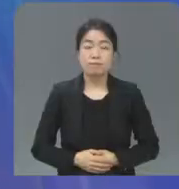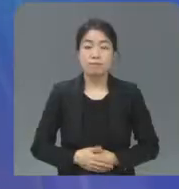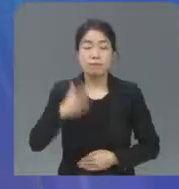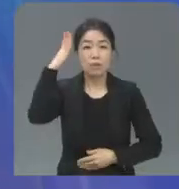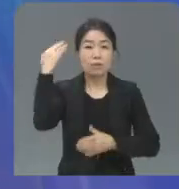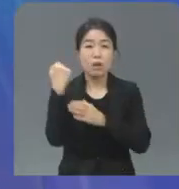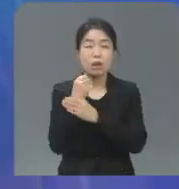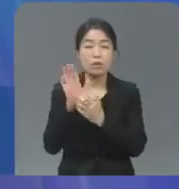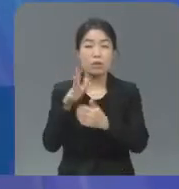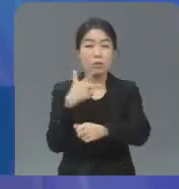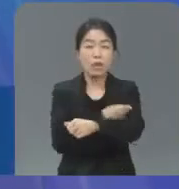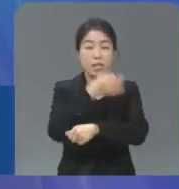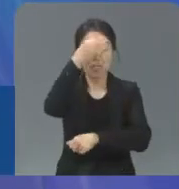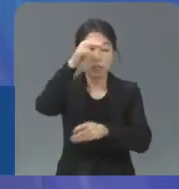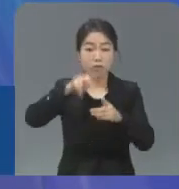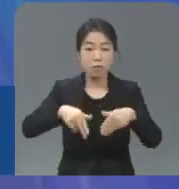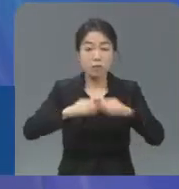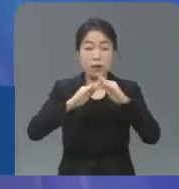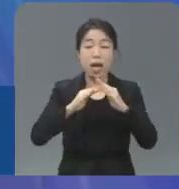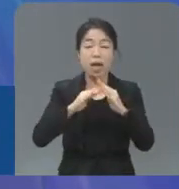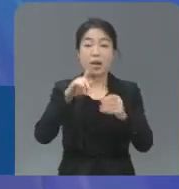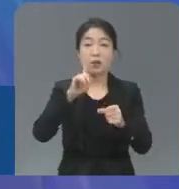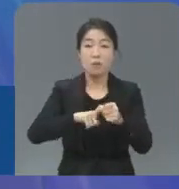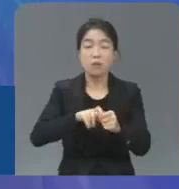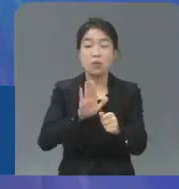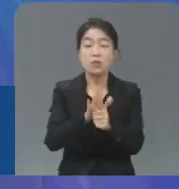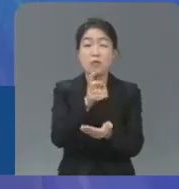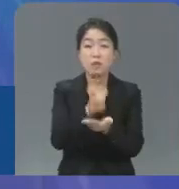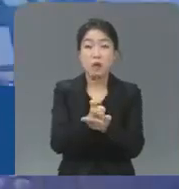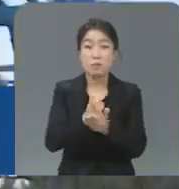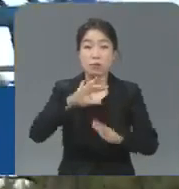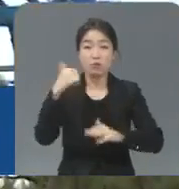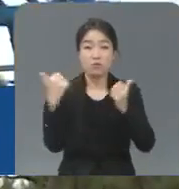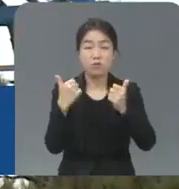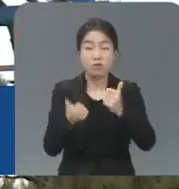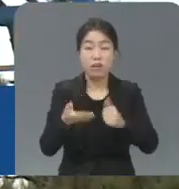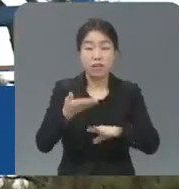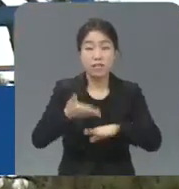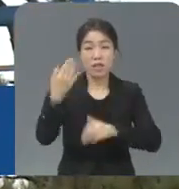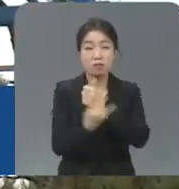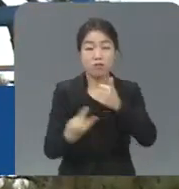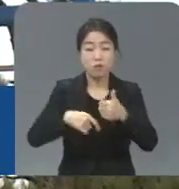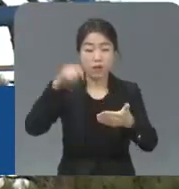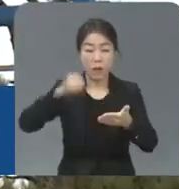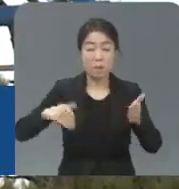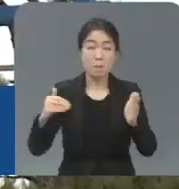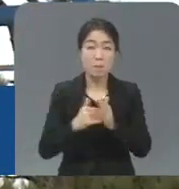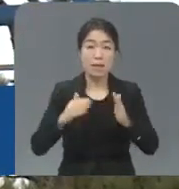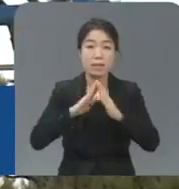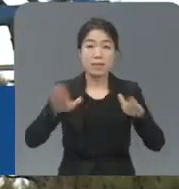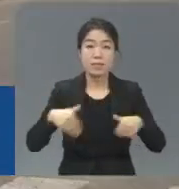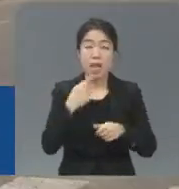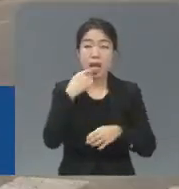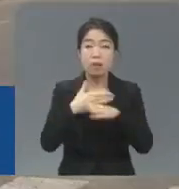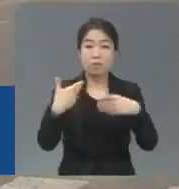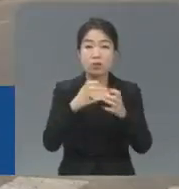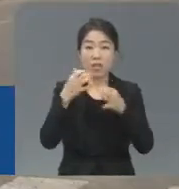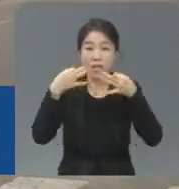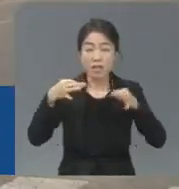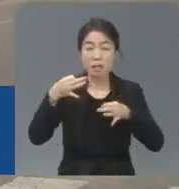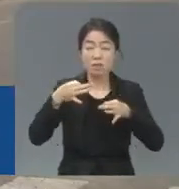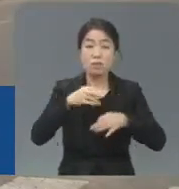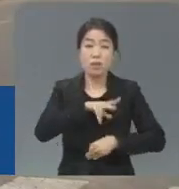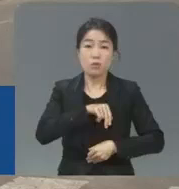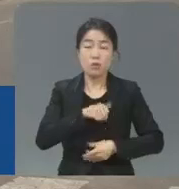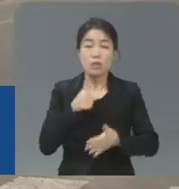화순 백신 기술센터를 만들기 위한 지원 법안이 국회 상임위원회를 통과했습니다. 전라남도는 민주당 김원희 의원이